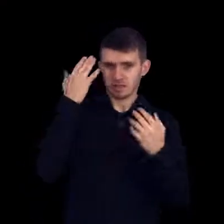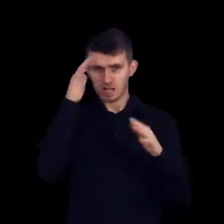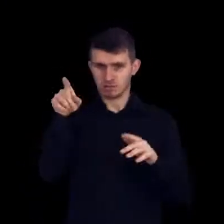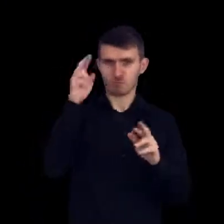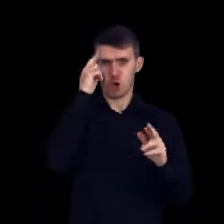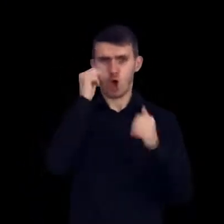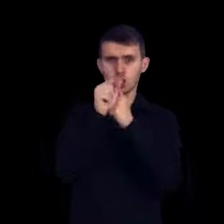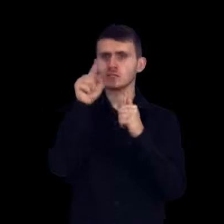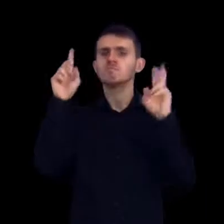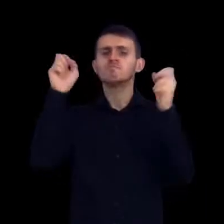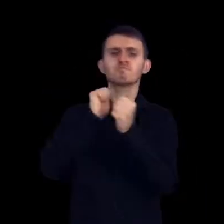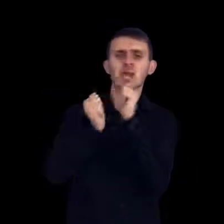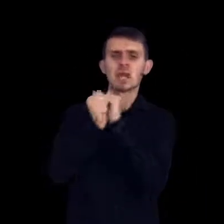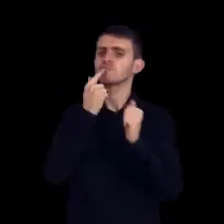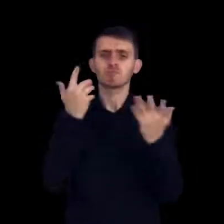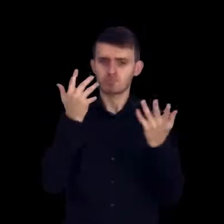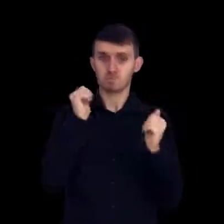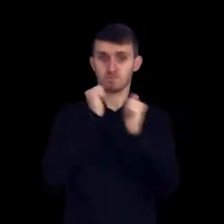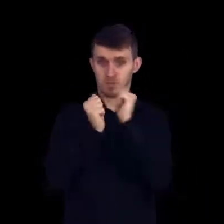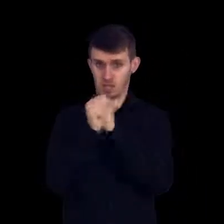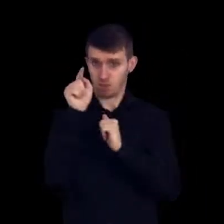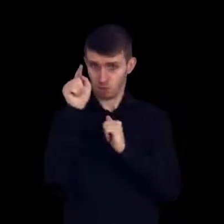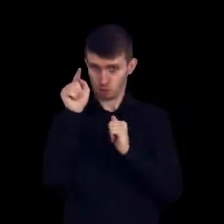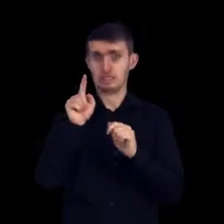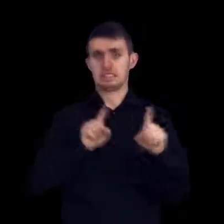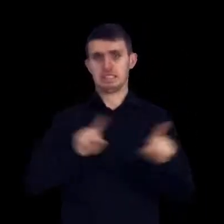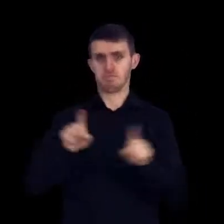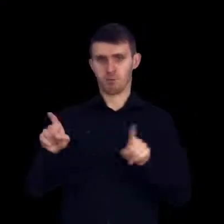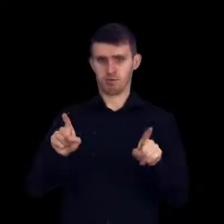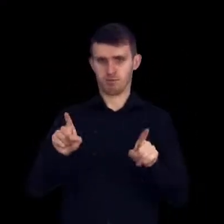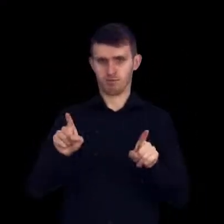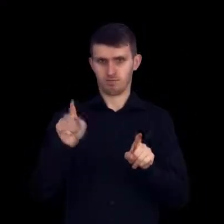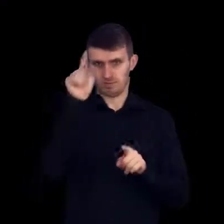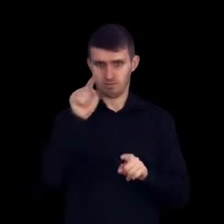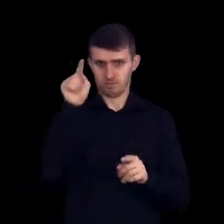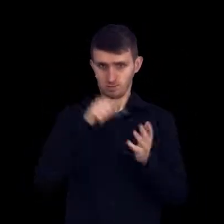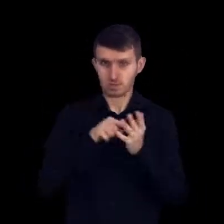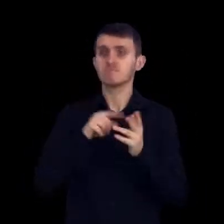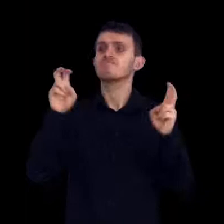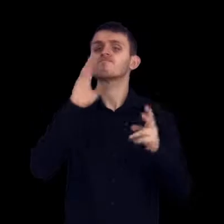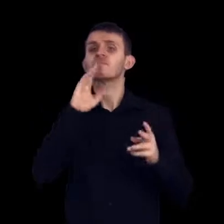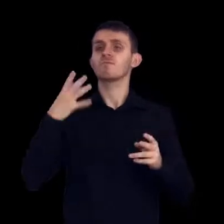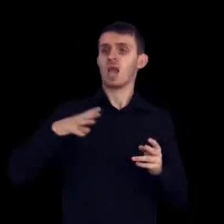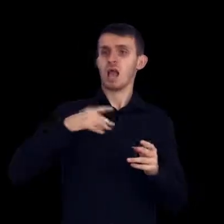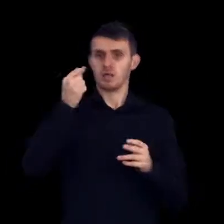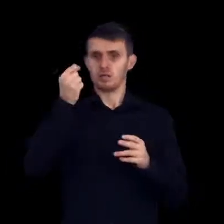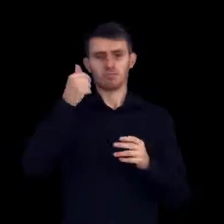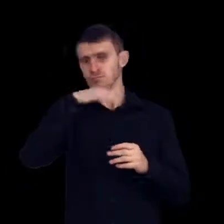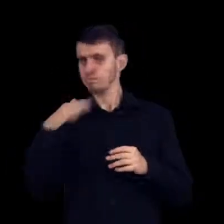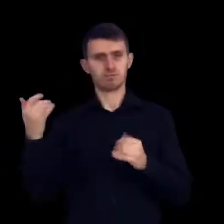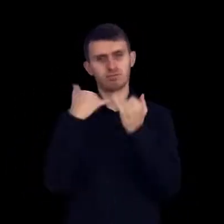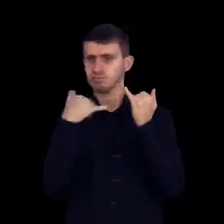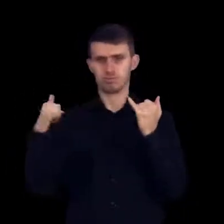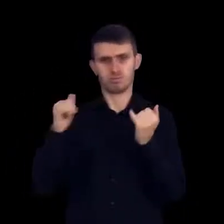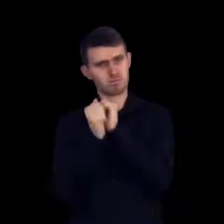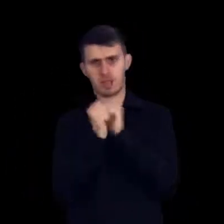sensu Mam nadzieję że rozumiecie już Czym jest zmienna zmienna to symbol symbol